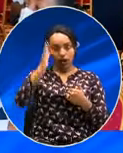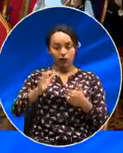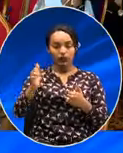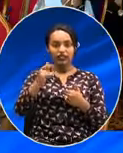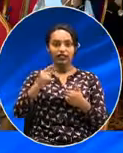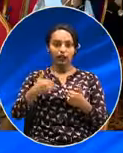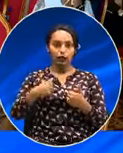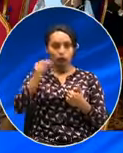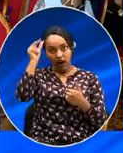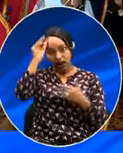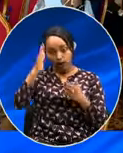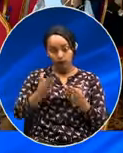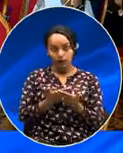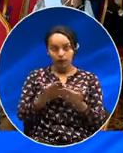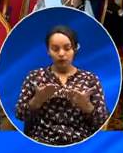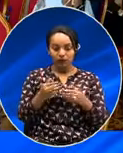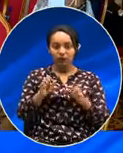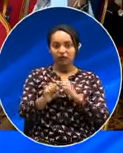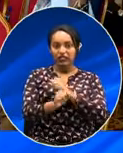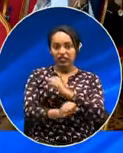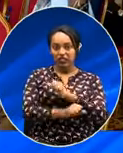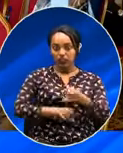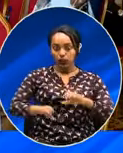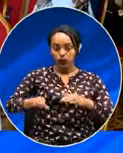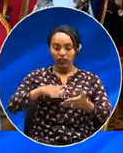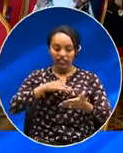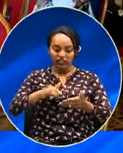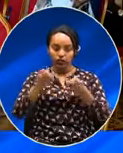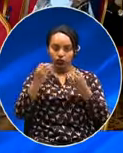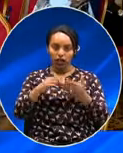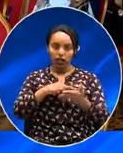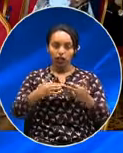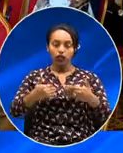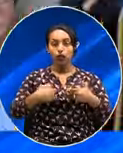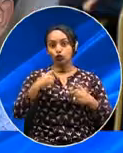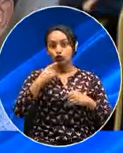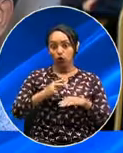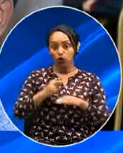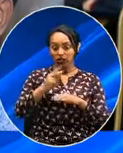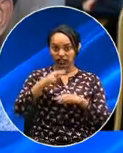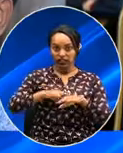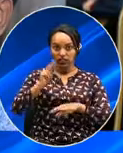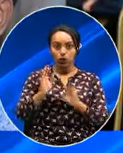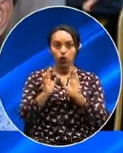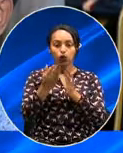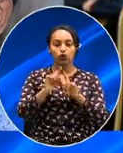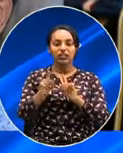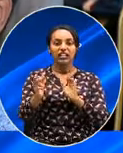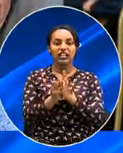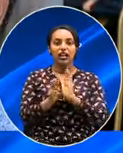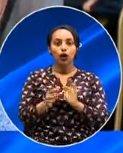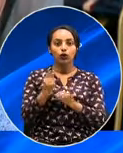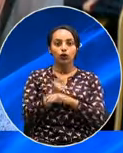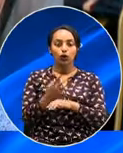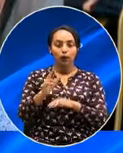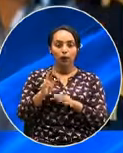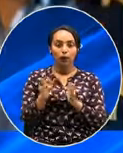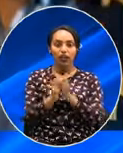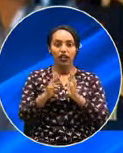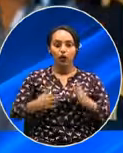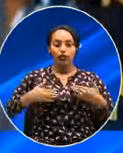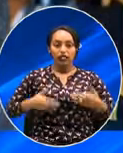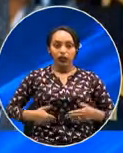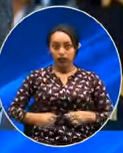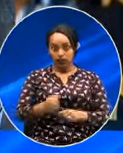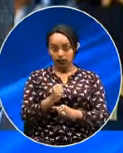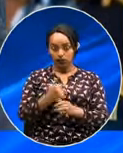አሉ። እነዚህ ባህላዊ እሴቶችን ተገን ተደርጎ የተጠኑ በርካታ ጥናቶች እንዳሉ ነው የተጠቀሰው። ሆኖም ግን ህጋዊ ተቋም ወይም ህጋዊ ሰውነት